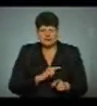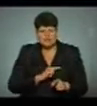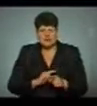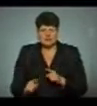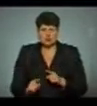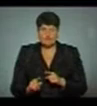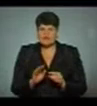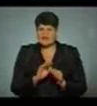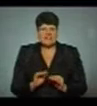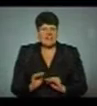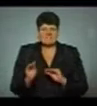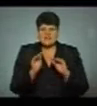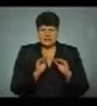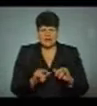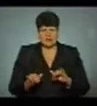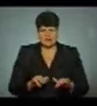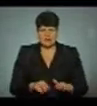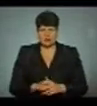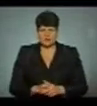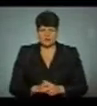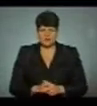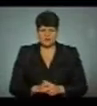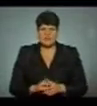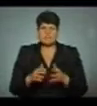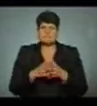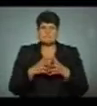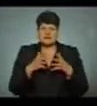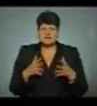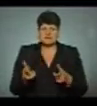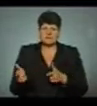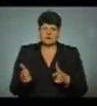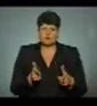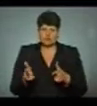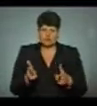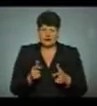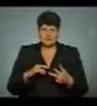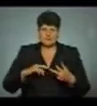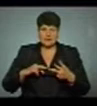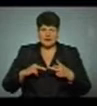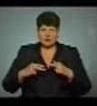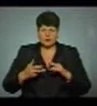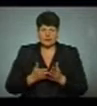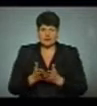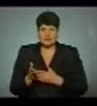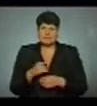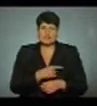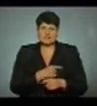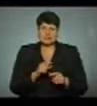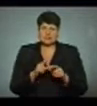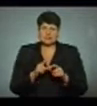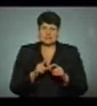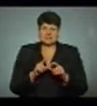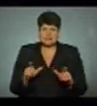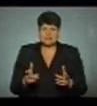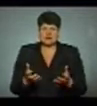та невідкладні заходи. Максимально підготувати та перепрофілювати медичні заклади для прийому